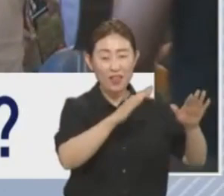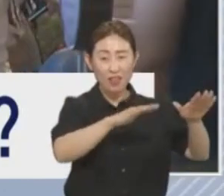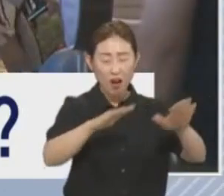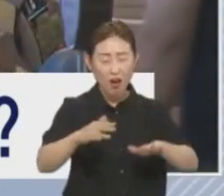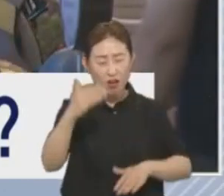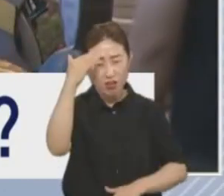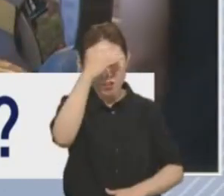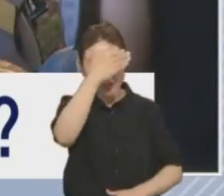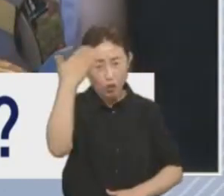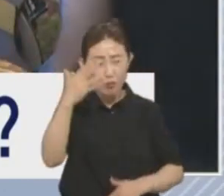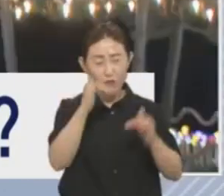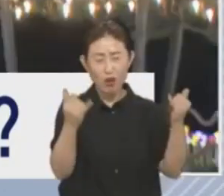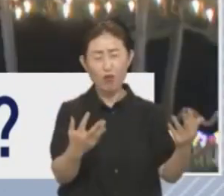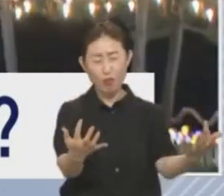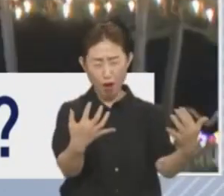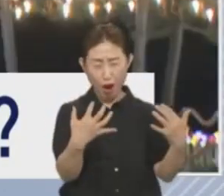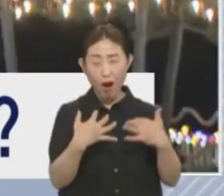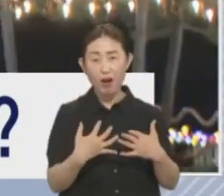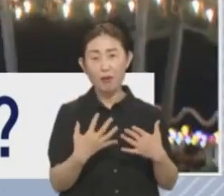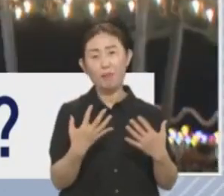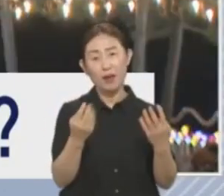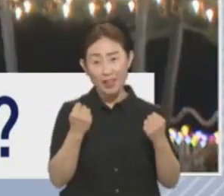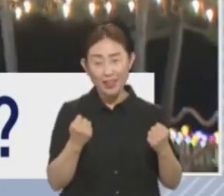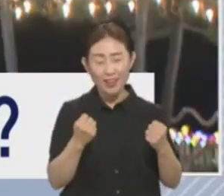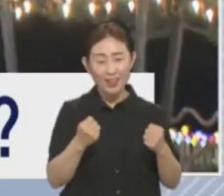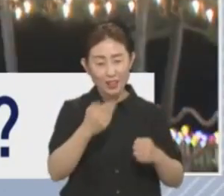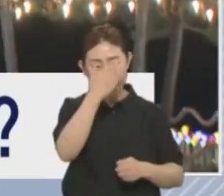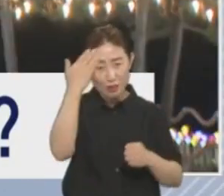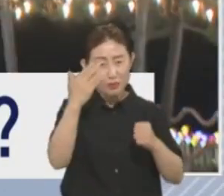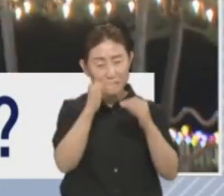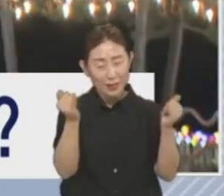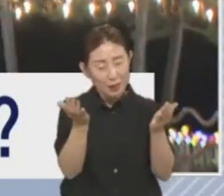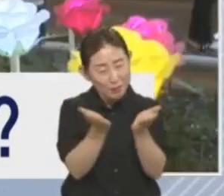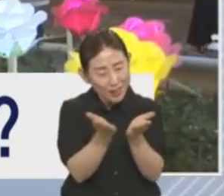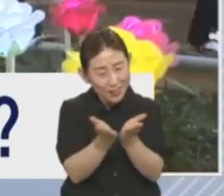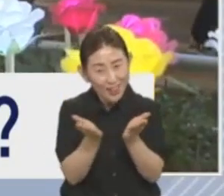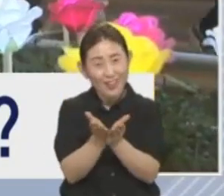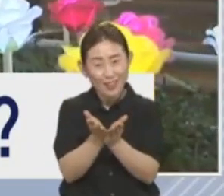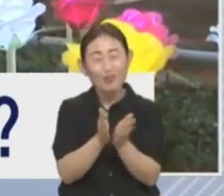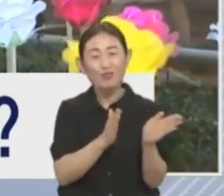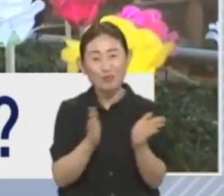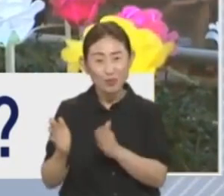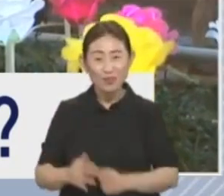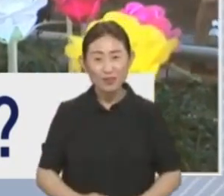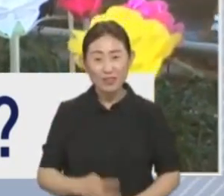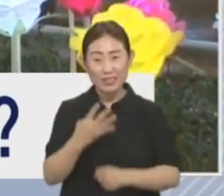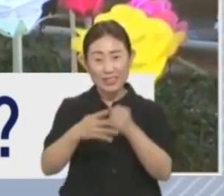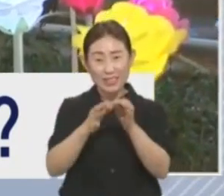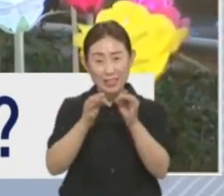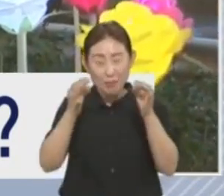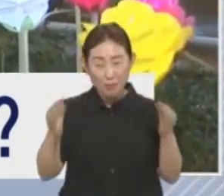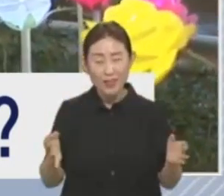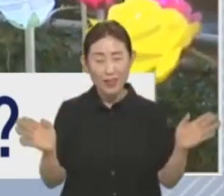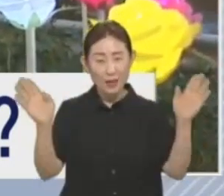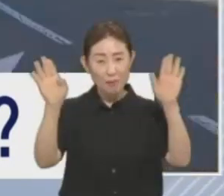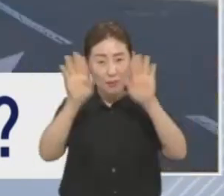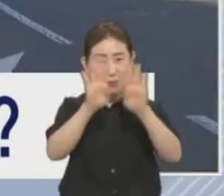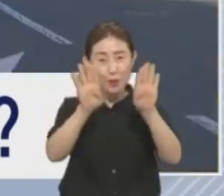오기 때문에 거기에 맞는 그런 해수욕장으로 운영을 하고 또 4년 만에 야간 개장을